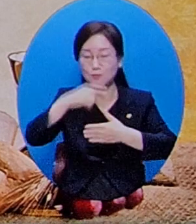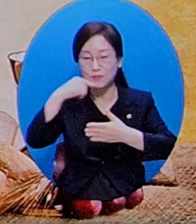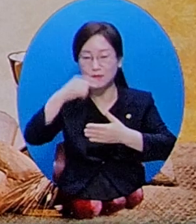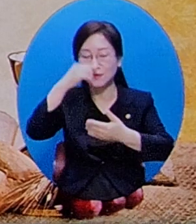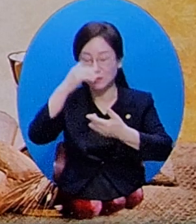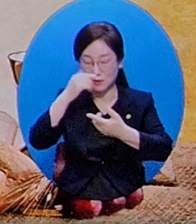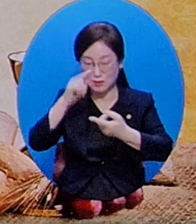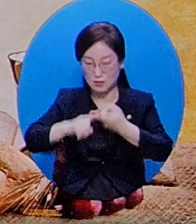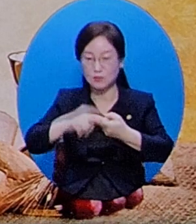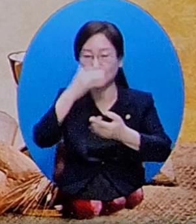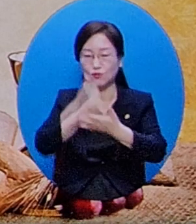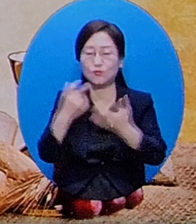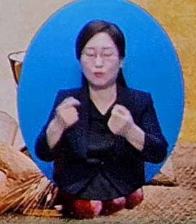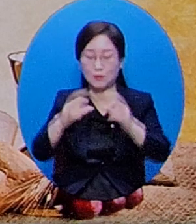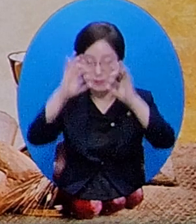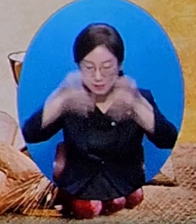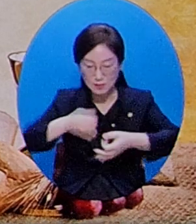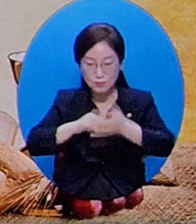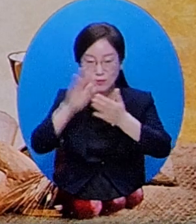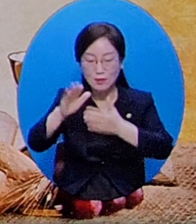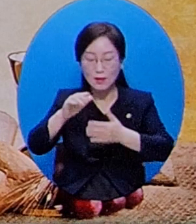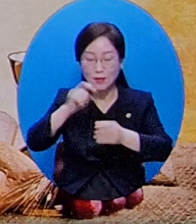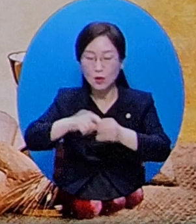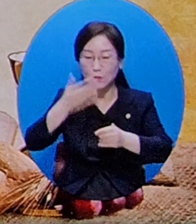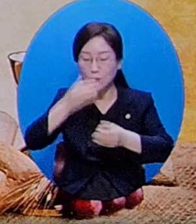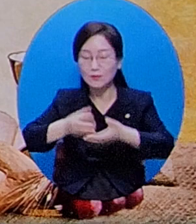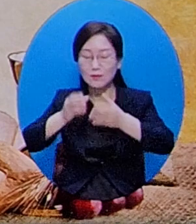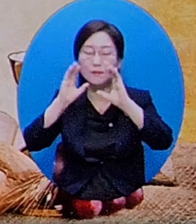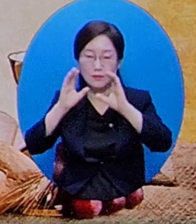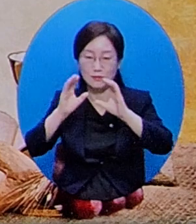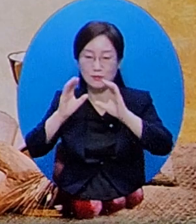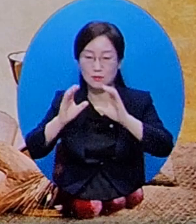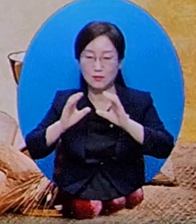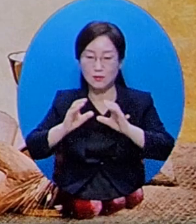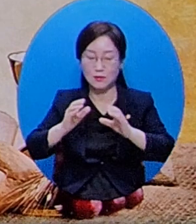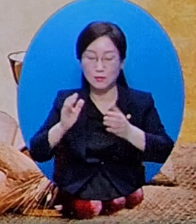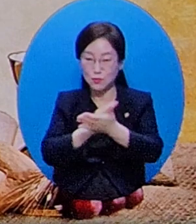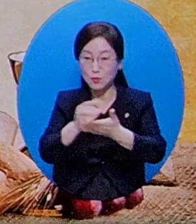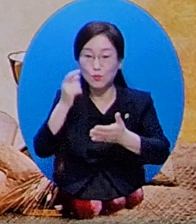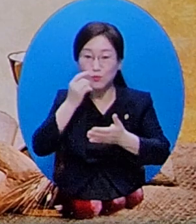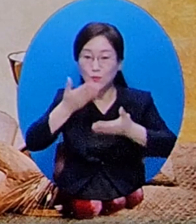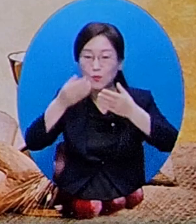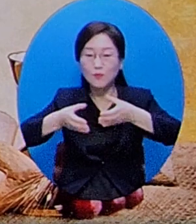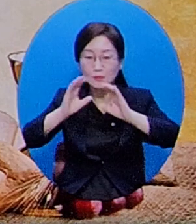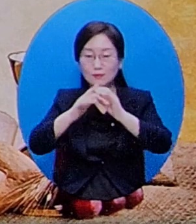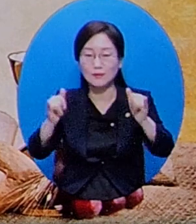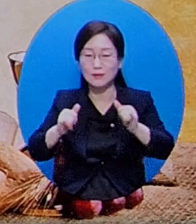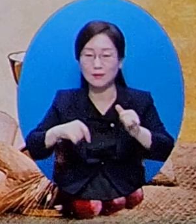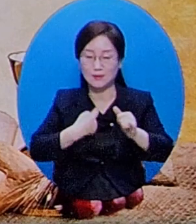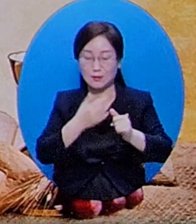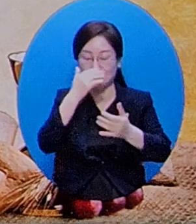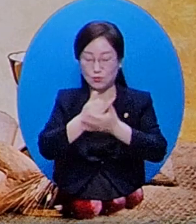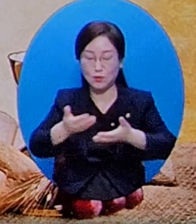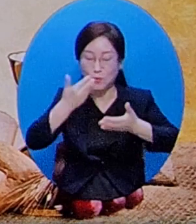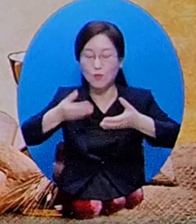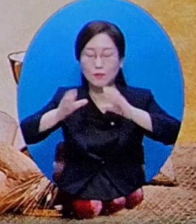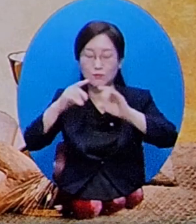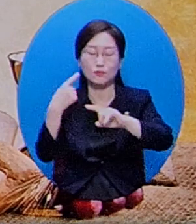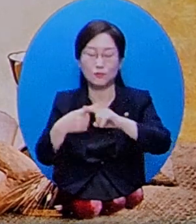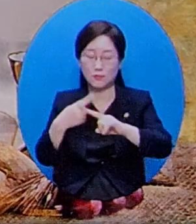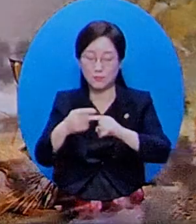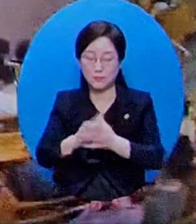것이니라. 사람이 자기를 살피고 구해야 이 떡을 먹고 이 잔을 마시지니 주의 몸을 분별하지 못하고 먹고 마시는 자는 자기의 죄를 먹고 마시는